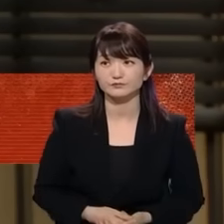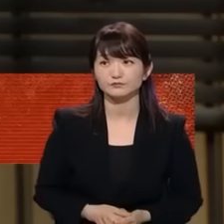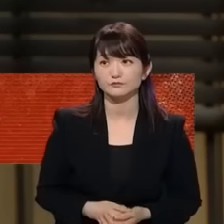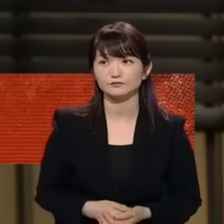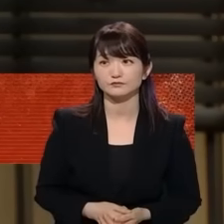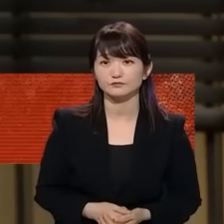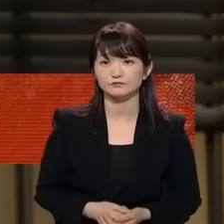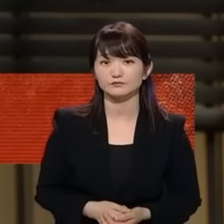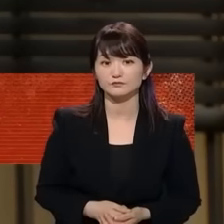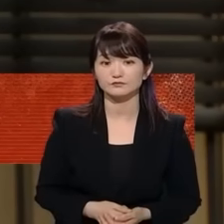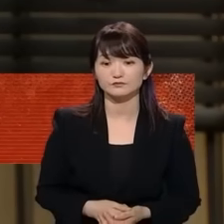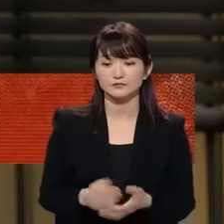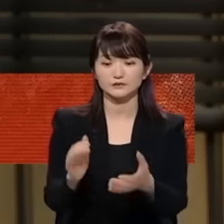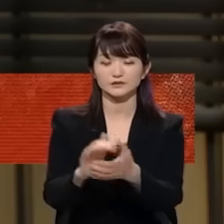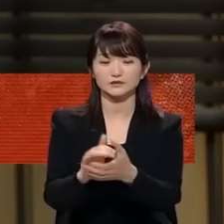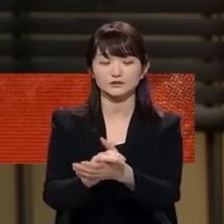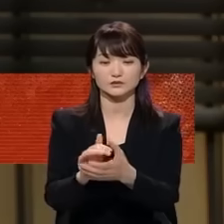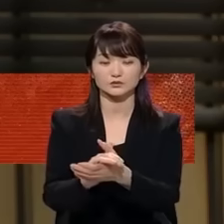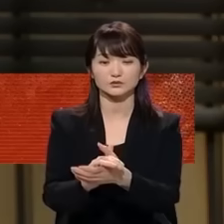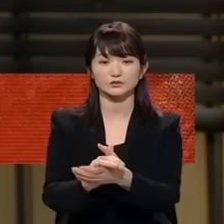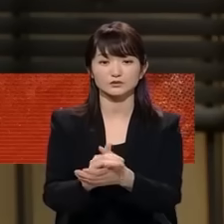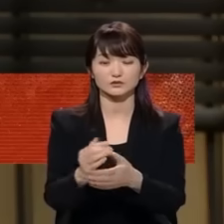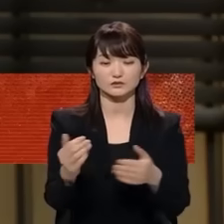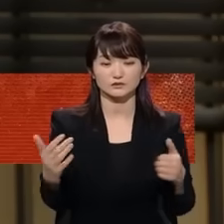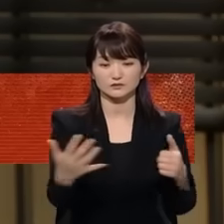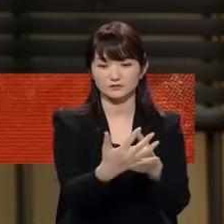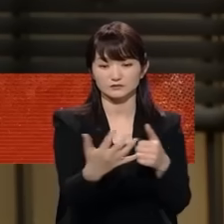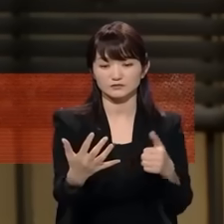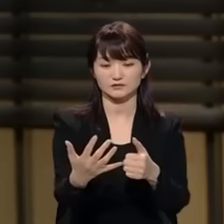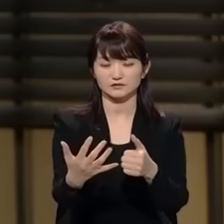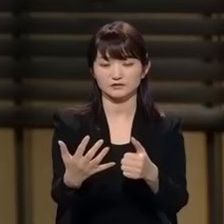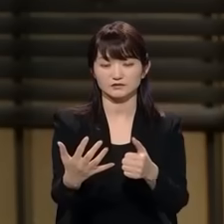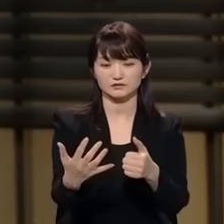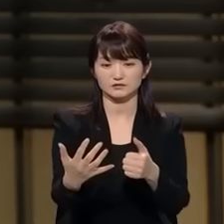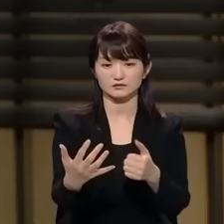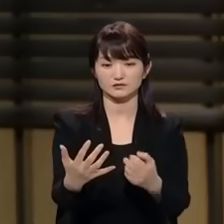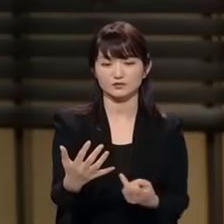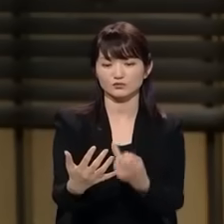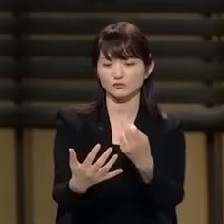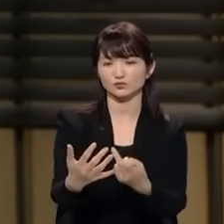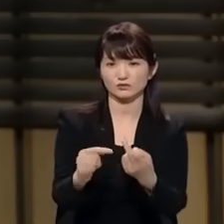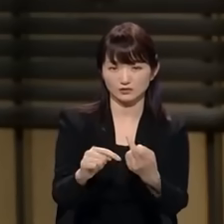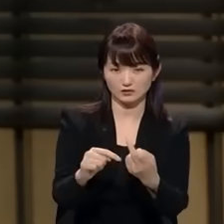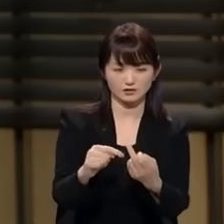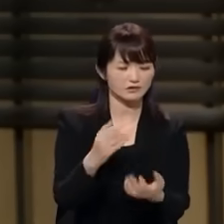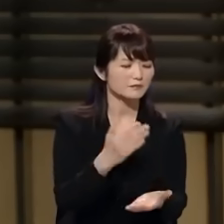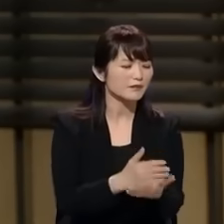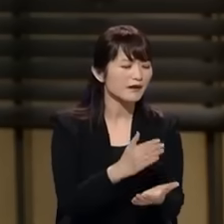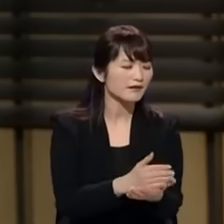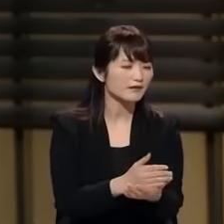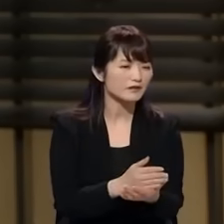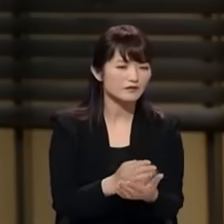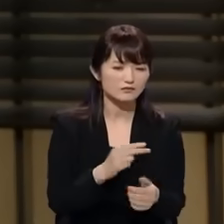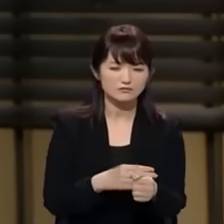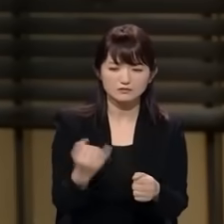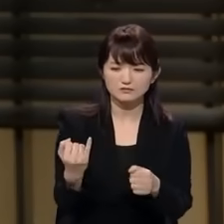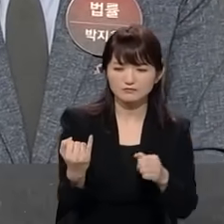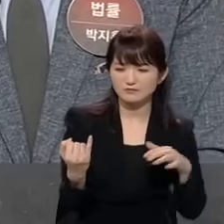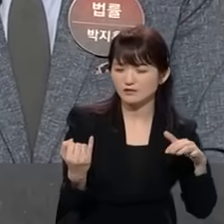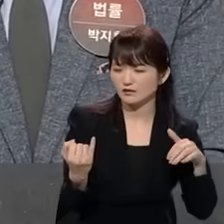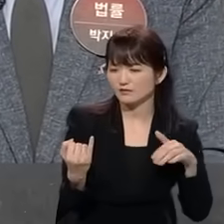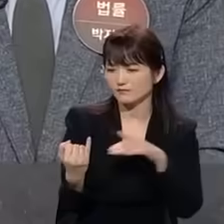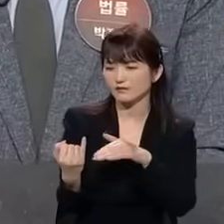손가락 욕을 친구들한테 한 것 같아요. 자기한테 뭐 시비 걸었다고. 그러니까 선생님이 그렇게 하면 안 된다고 하니까 선생님한테 막 덤벼들고